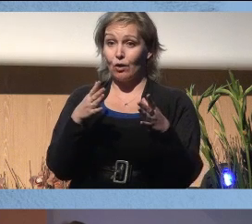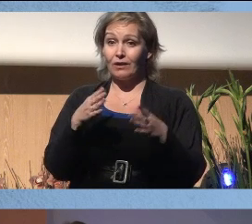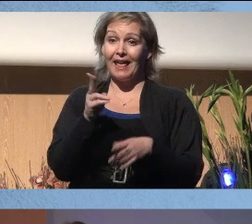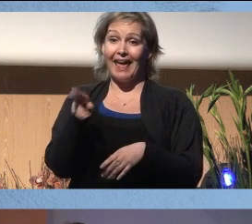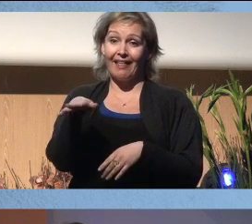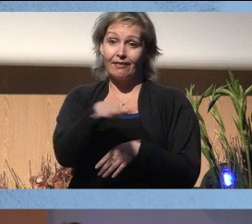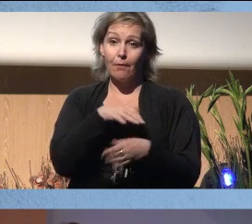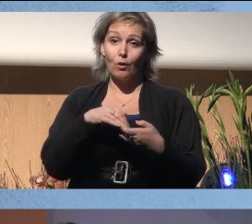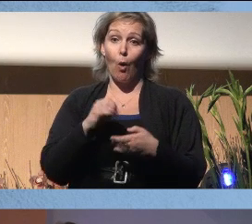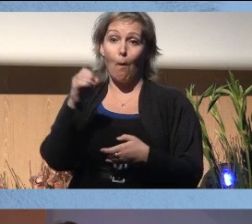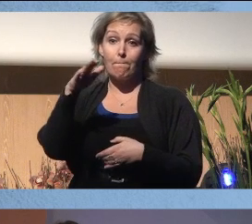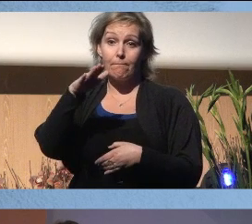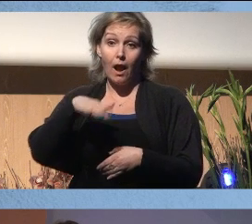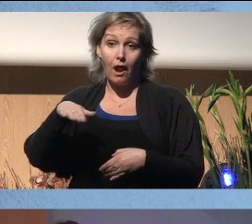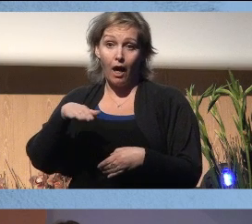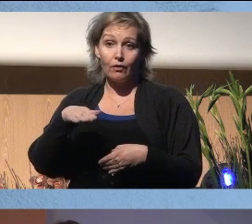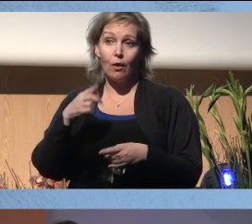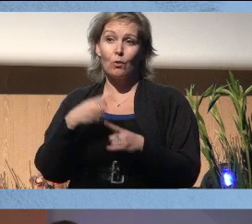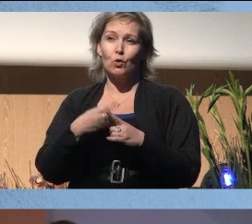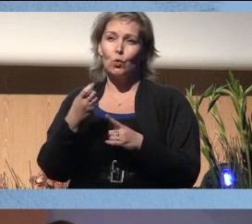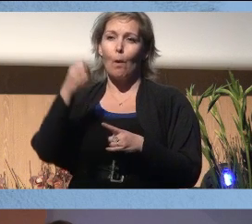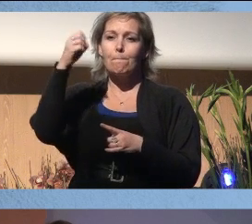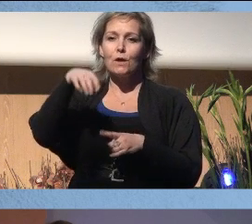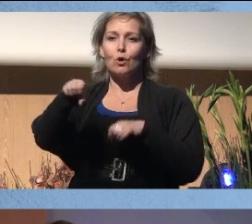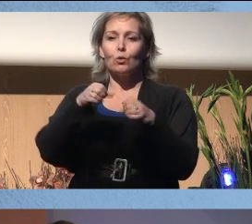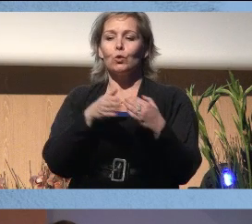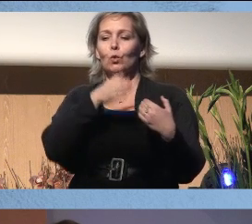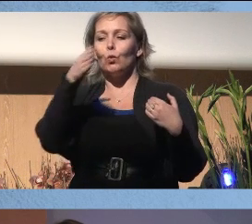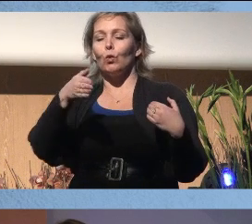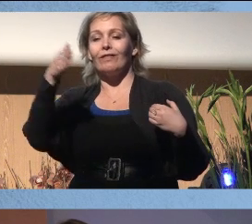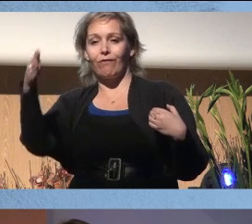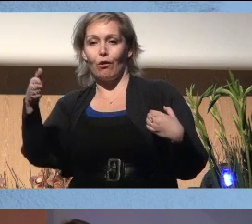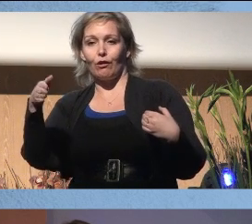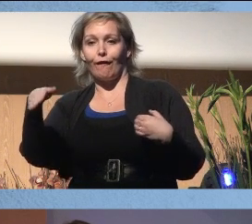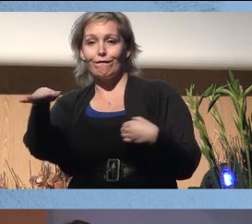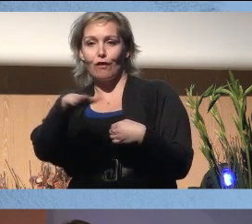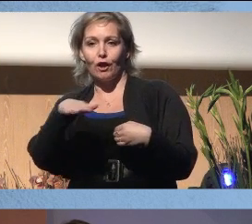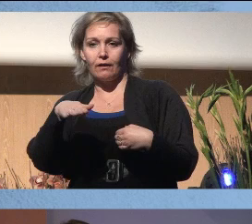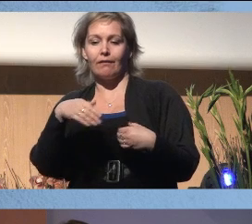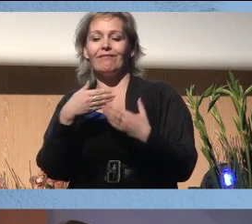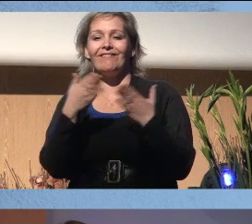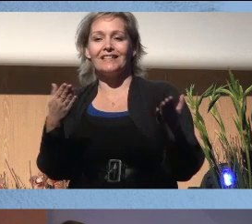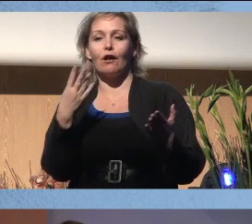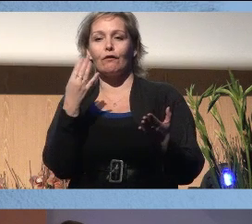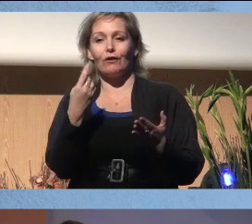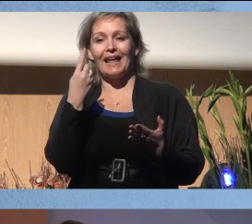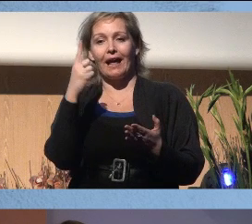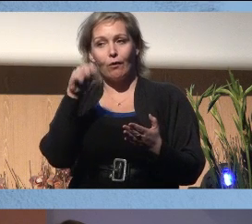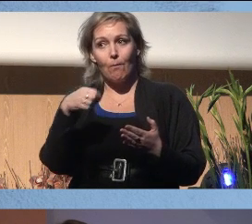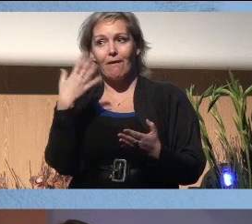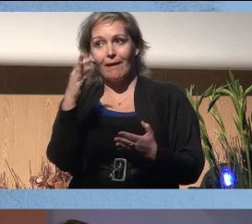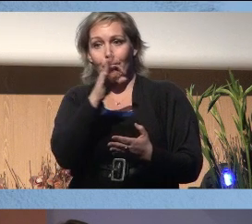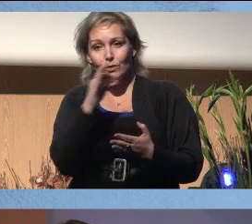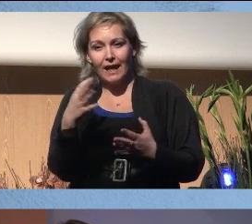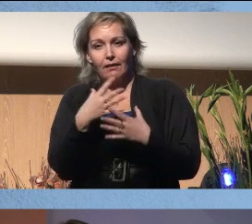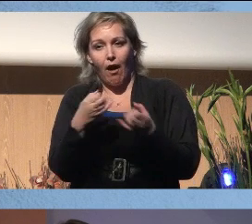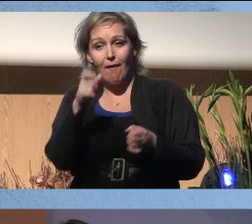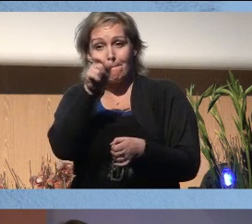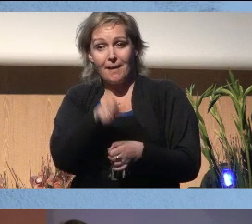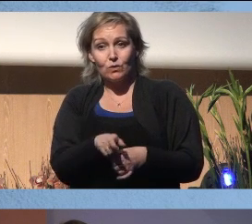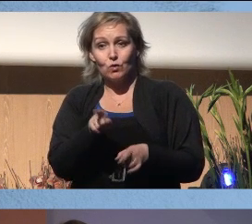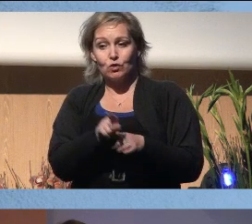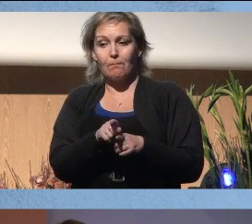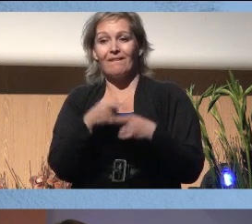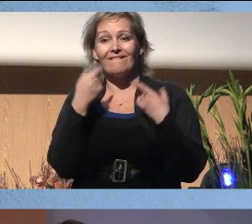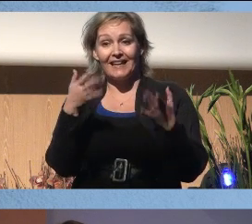og Oppland, samt et par større bykommuner utenfor disse fylkene, viste at 41,5% av personene